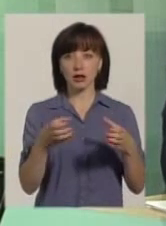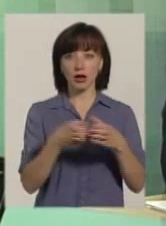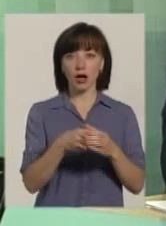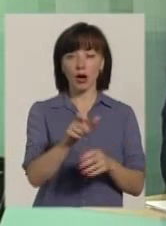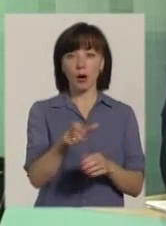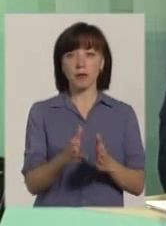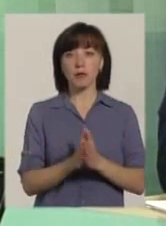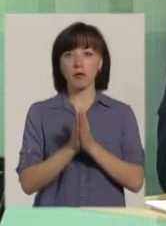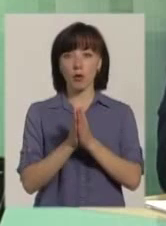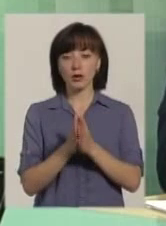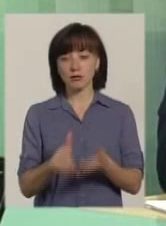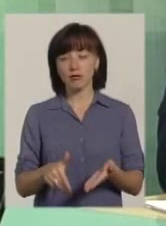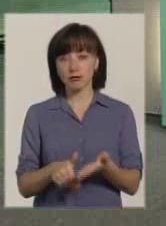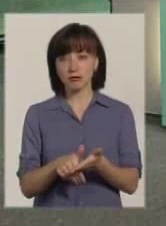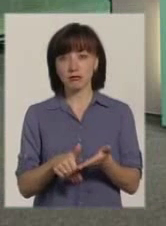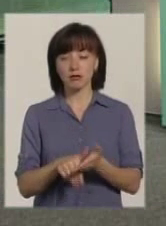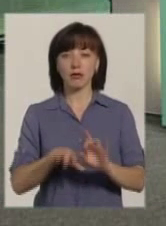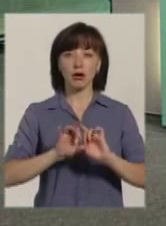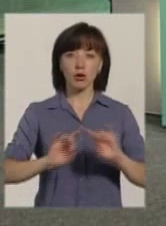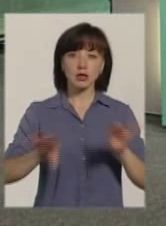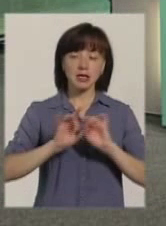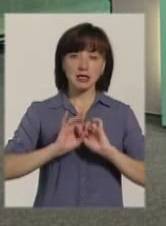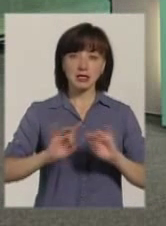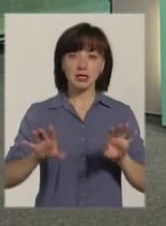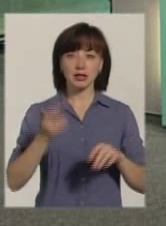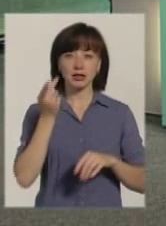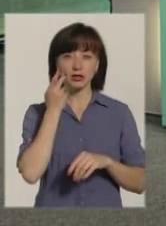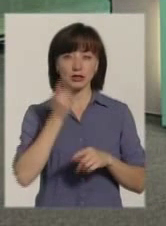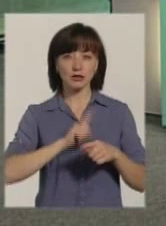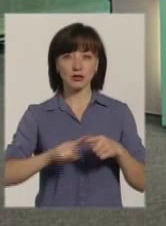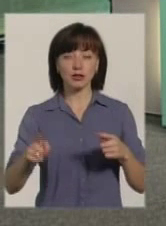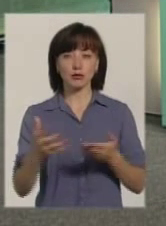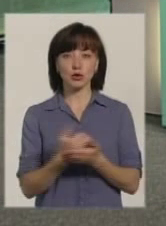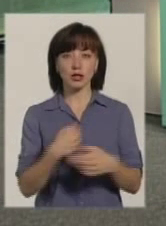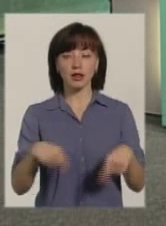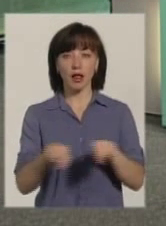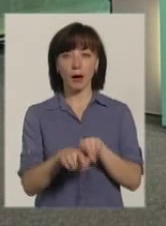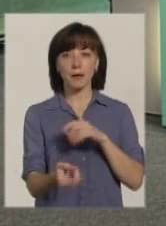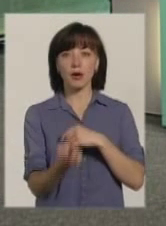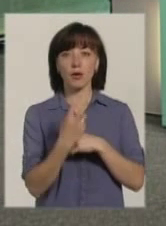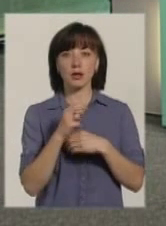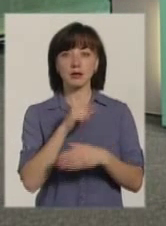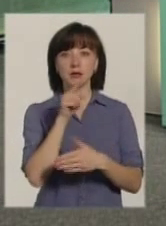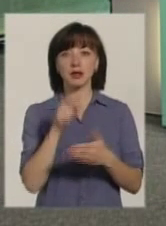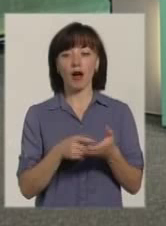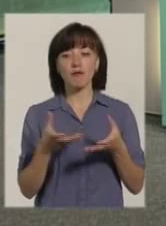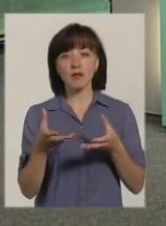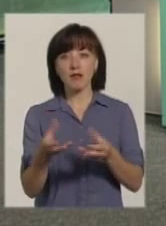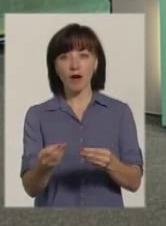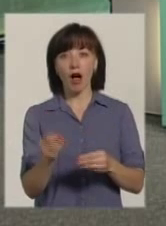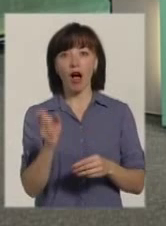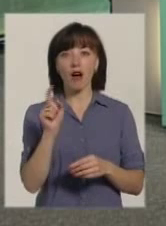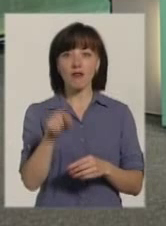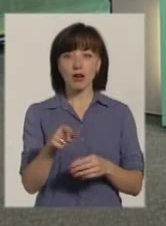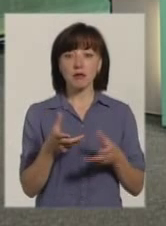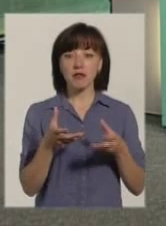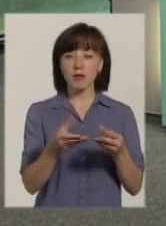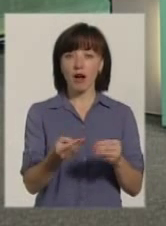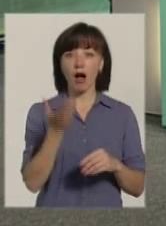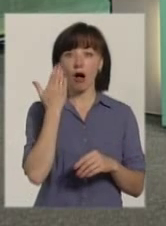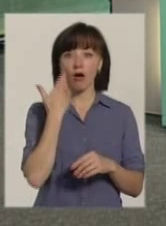просять повпливати чи роз'яснити. Ну, швидше завжди виходить так, приходять з питанням повпливати, а от ви на того повпливаєте. А